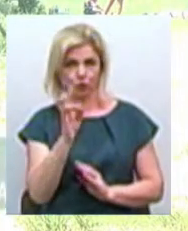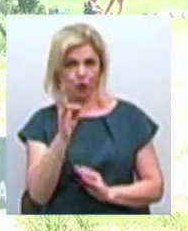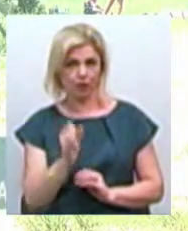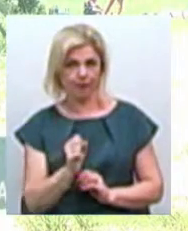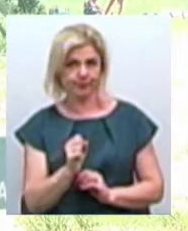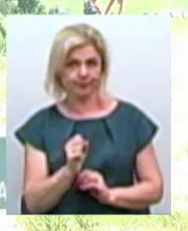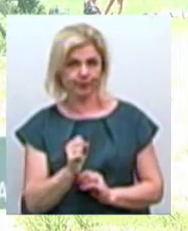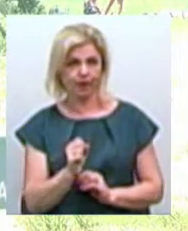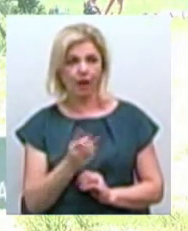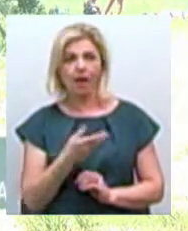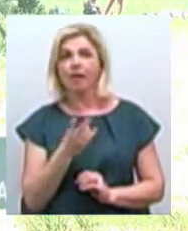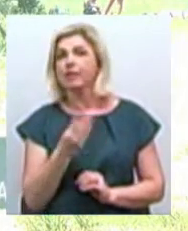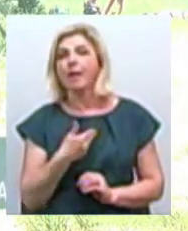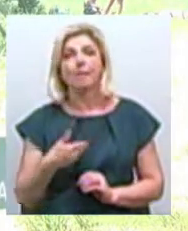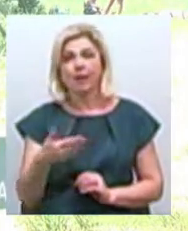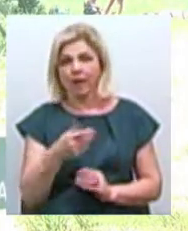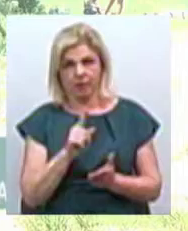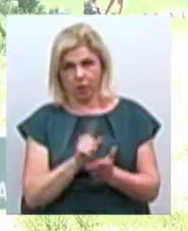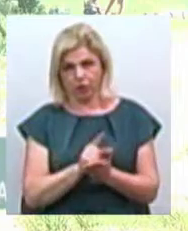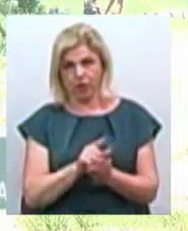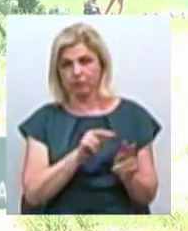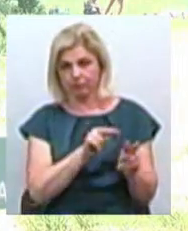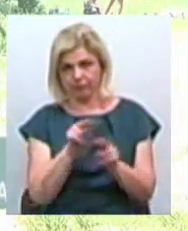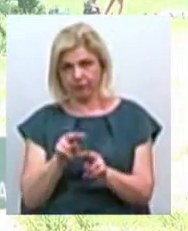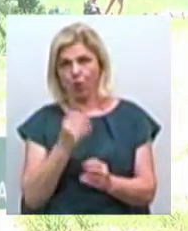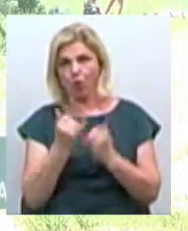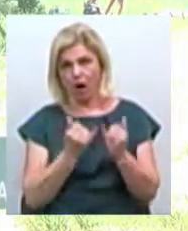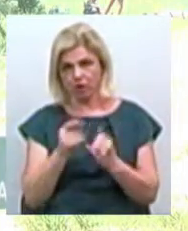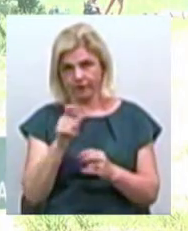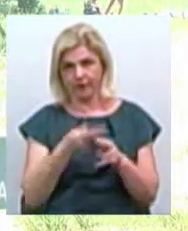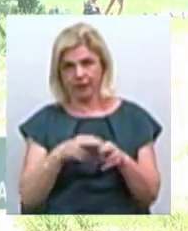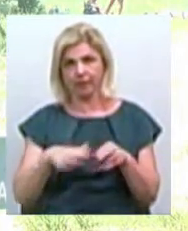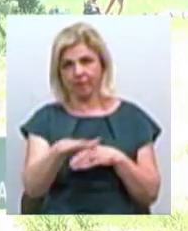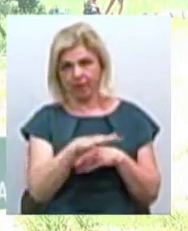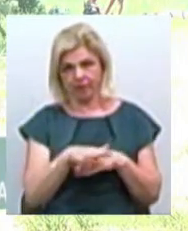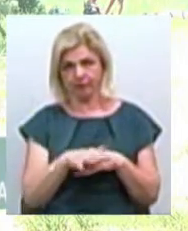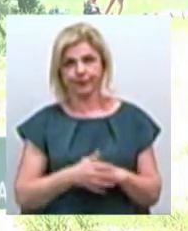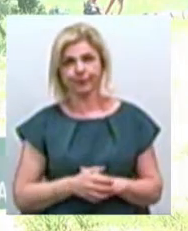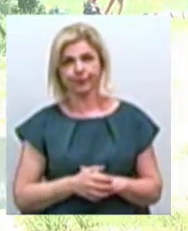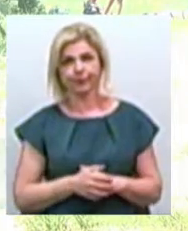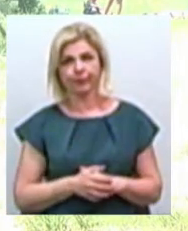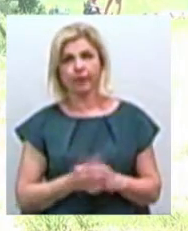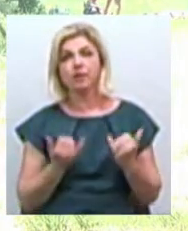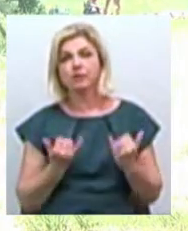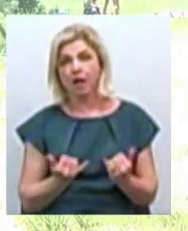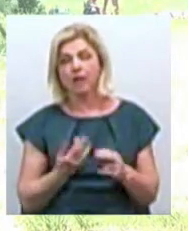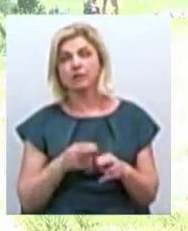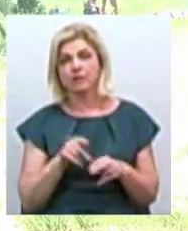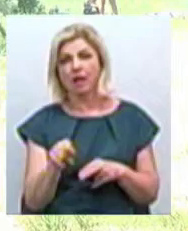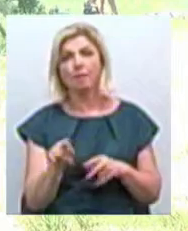я думаю, що оформленням цієї земельної ділянки з усім, що тут фактично є. А зараз цей